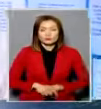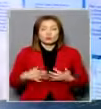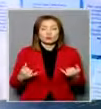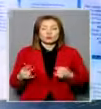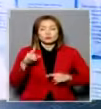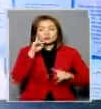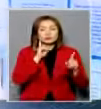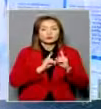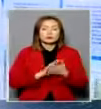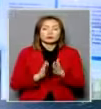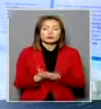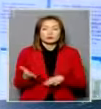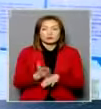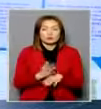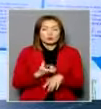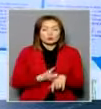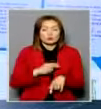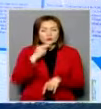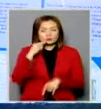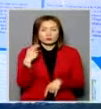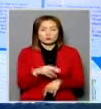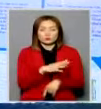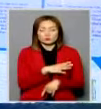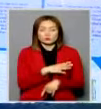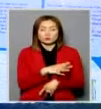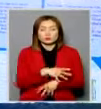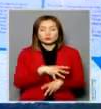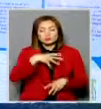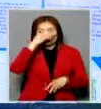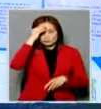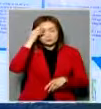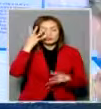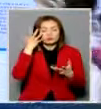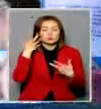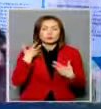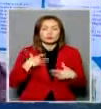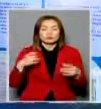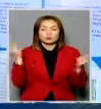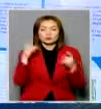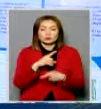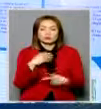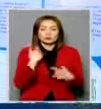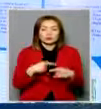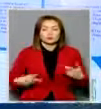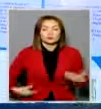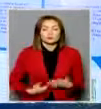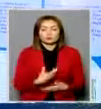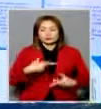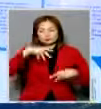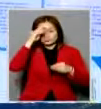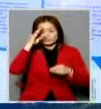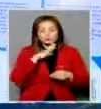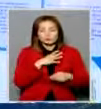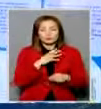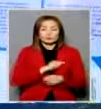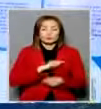Сегодняшнее мероприятие организовано на очень высоком уровне. Поделились коллегами современными методами, услышали много нового. Сколько бы